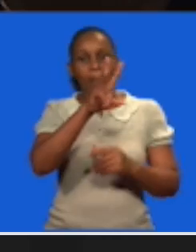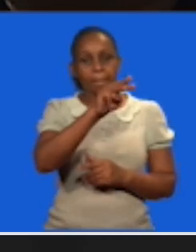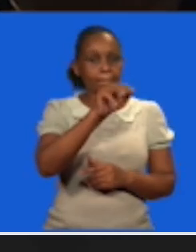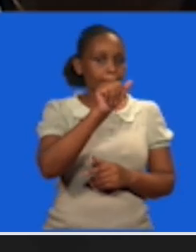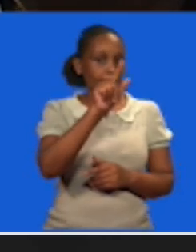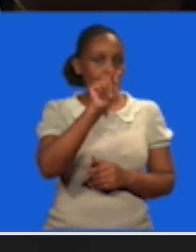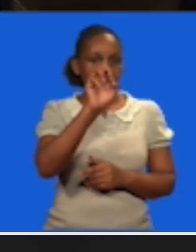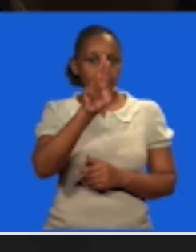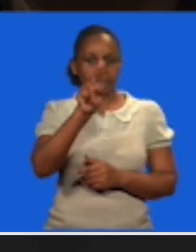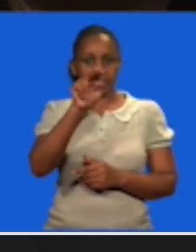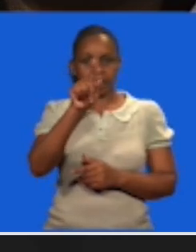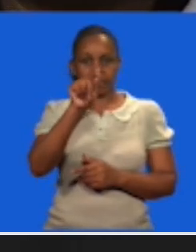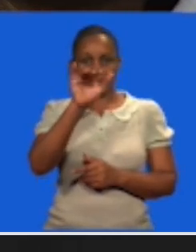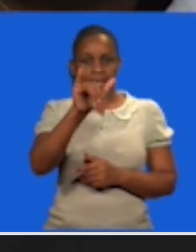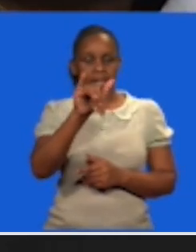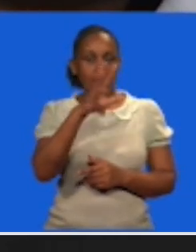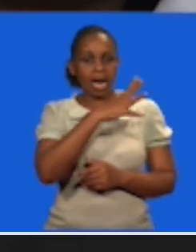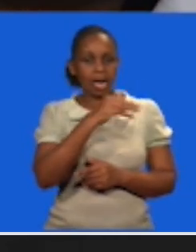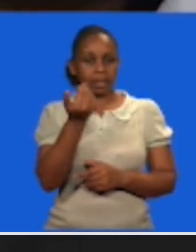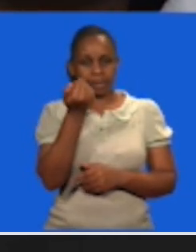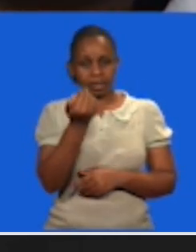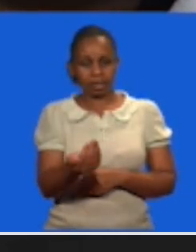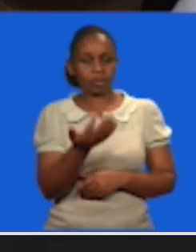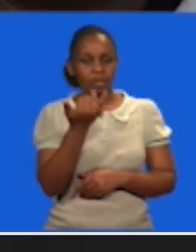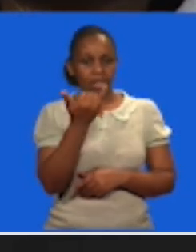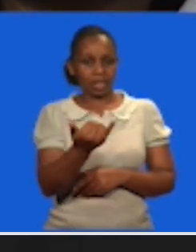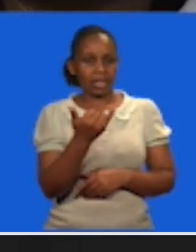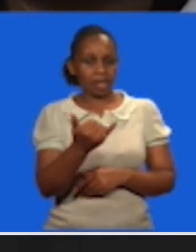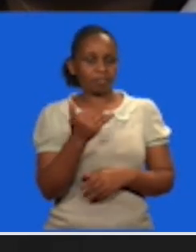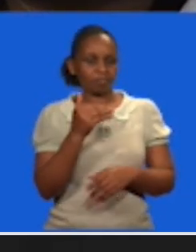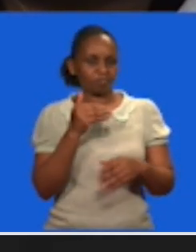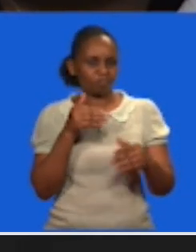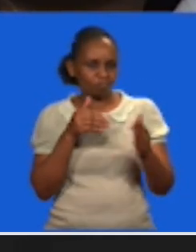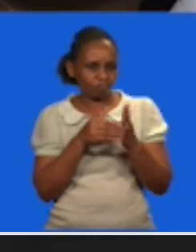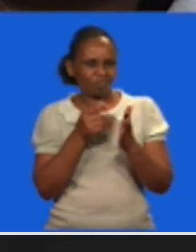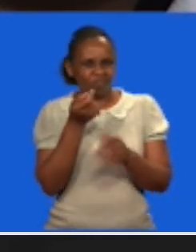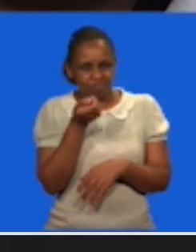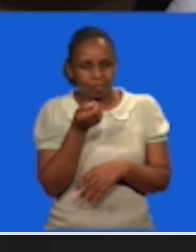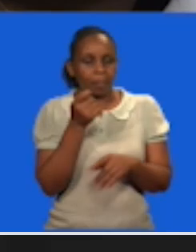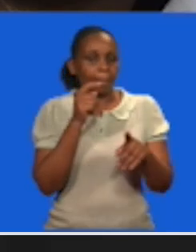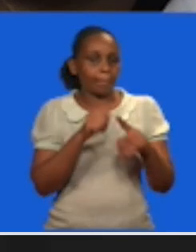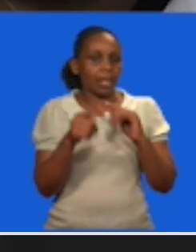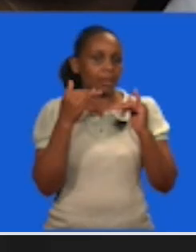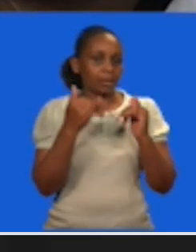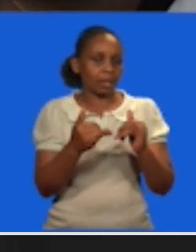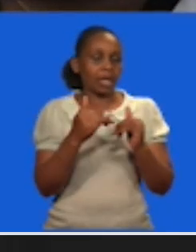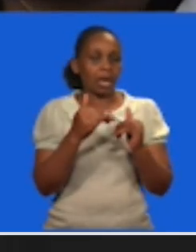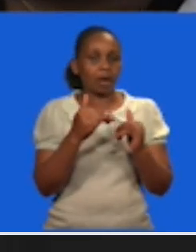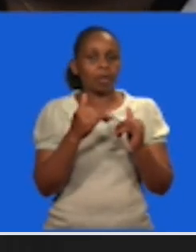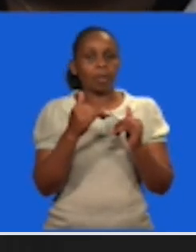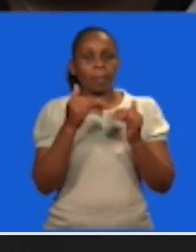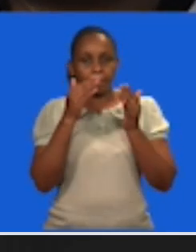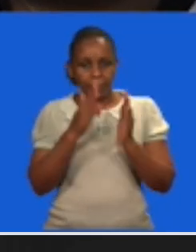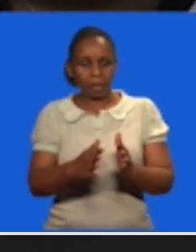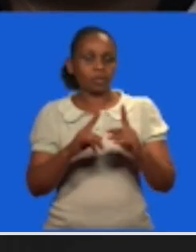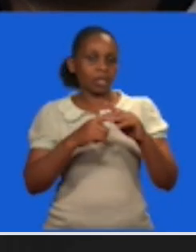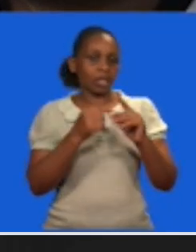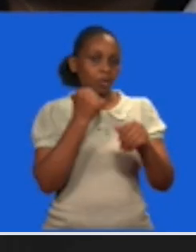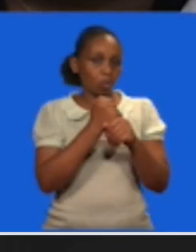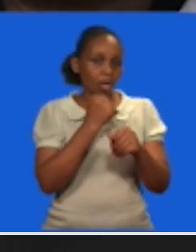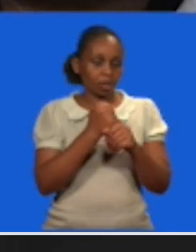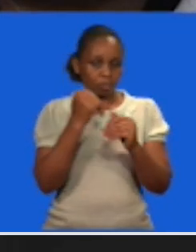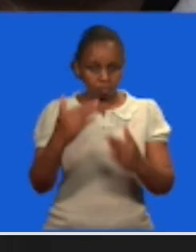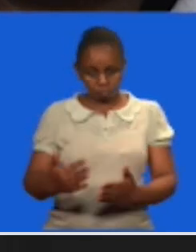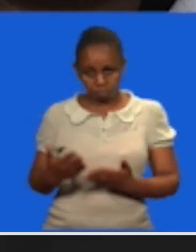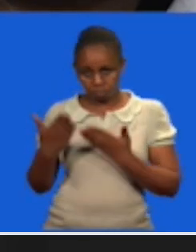sana ya maternity na watoto ambao imekwama kwa muda kiasi, lakini leo contractor